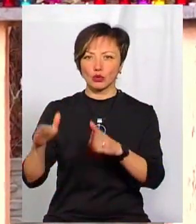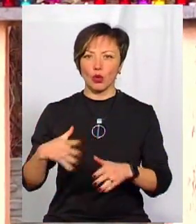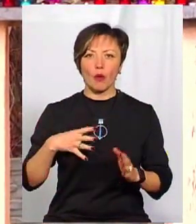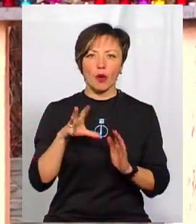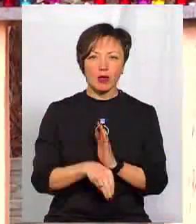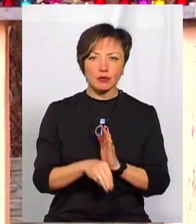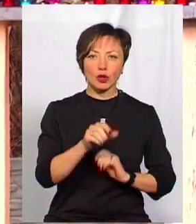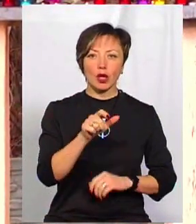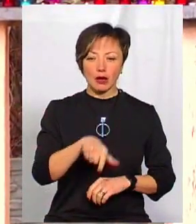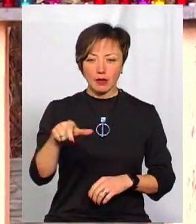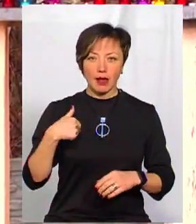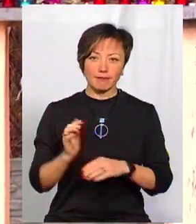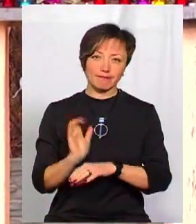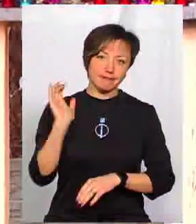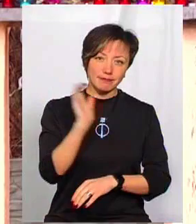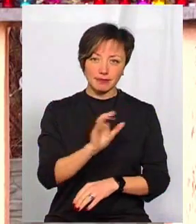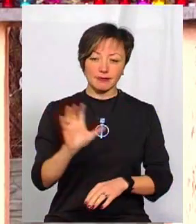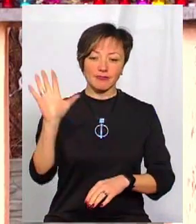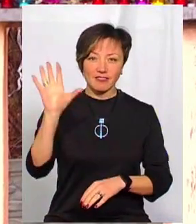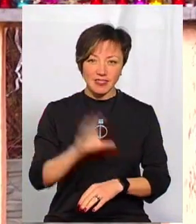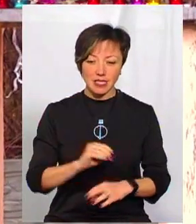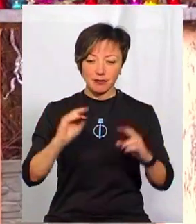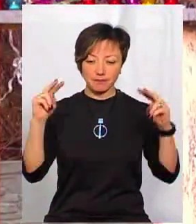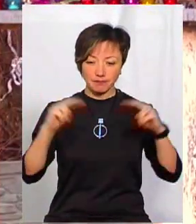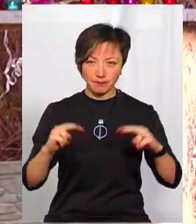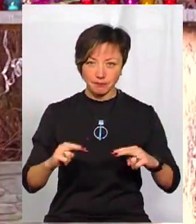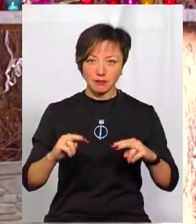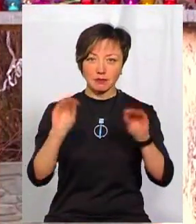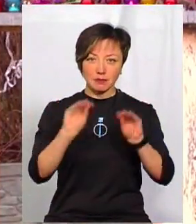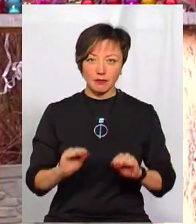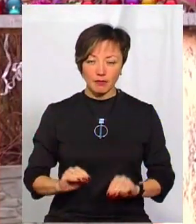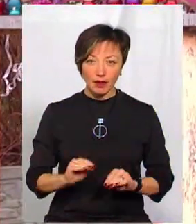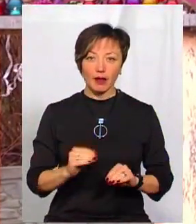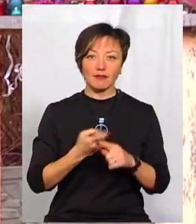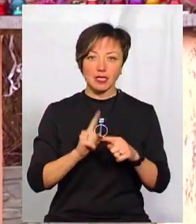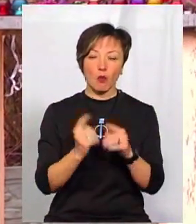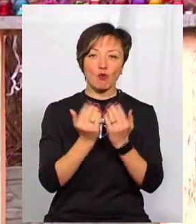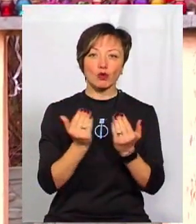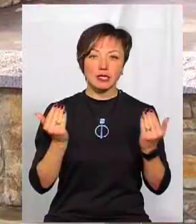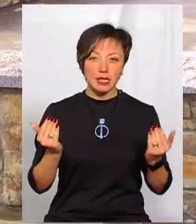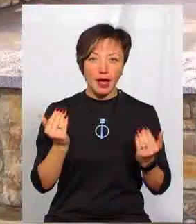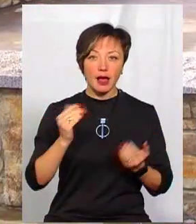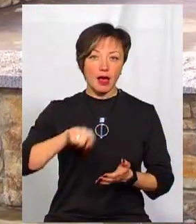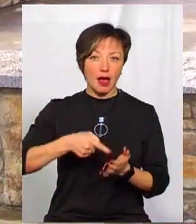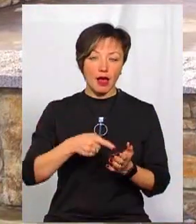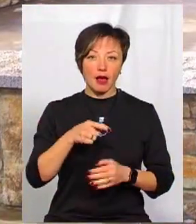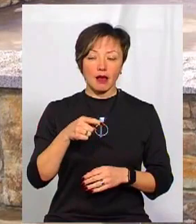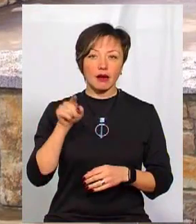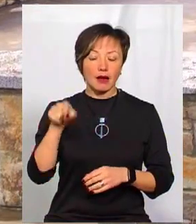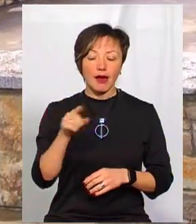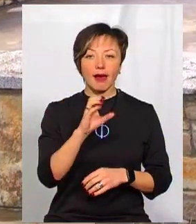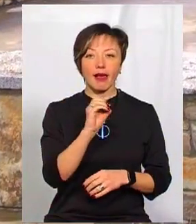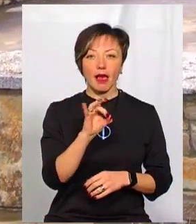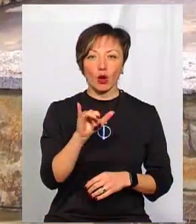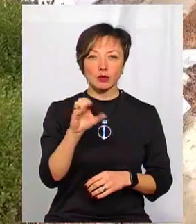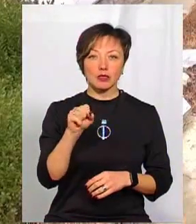погибшого, і я послала ці всі свідоцтва в Яд Вашам, це музей в Єрусалимі. Семен Мільман